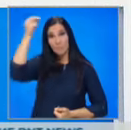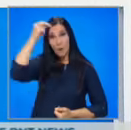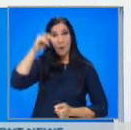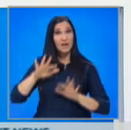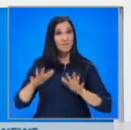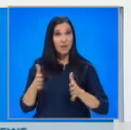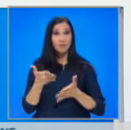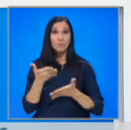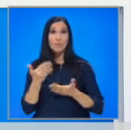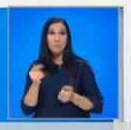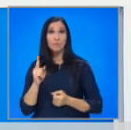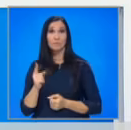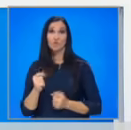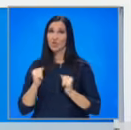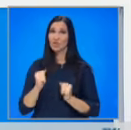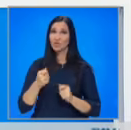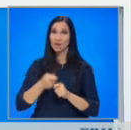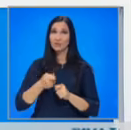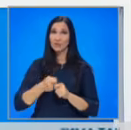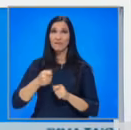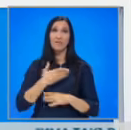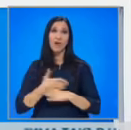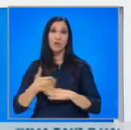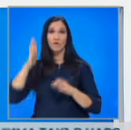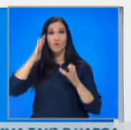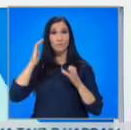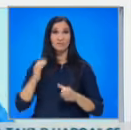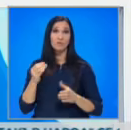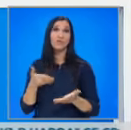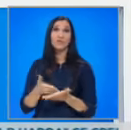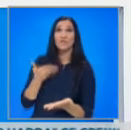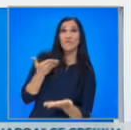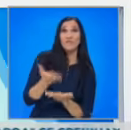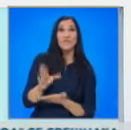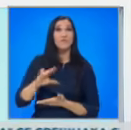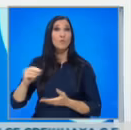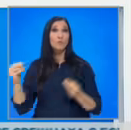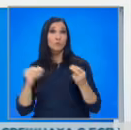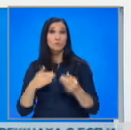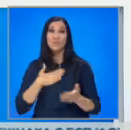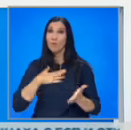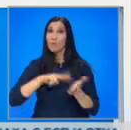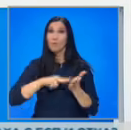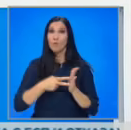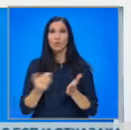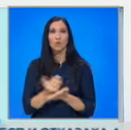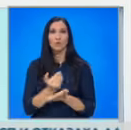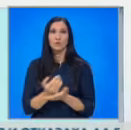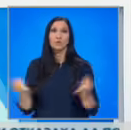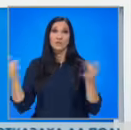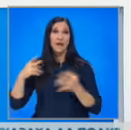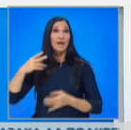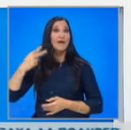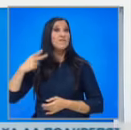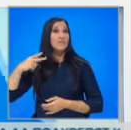България вероятно няма да може да изчака съставянето на редовно правителство, за да внесе в Европейската комисия своя план за икономическо възстановяване.